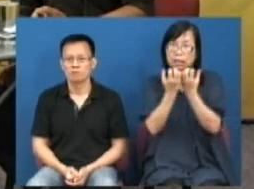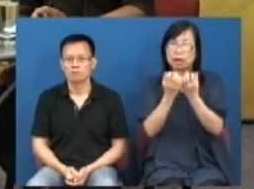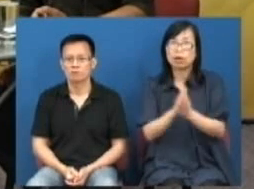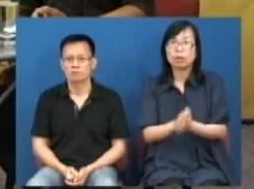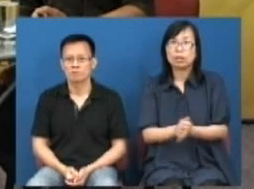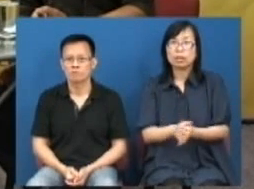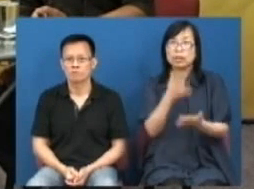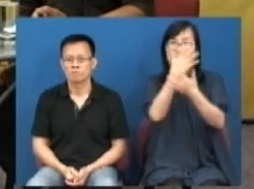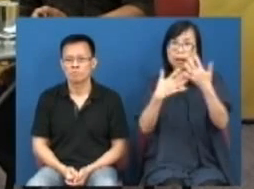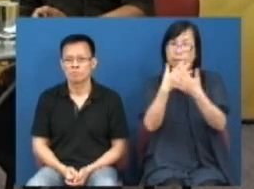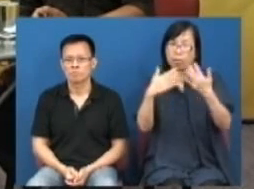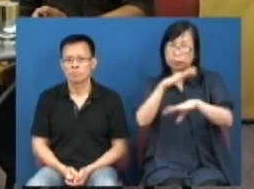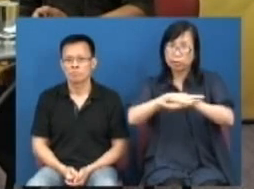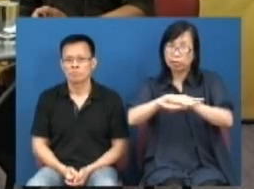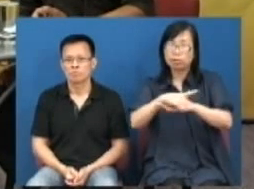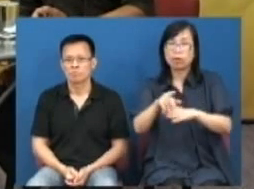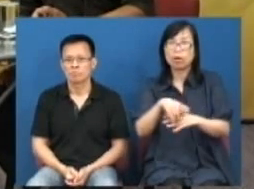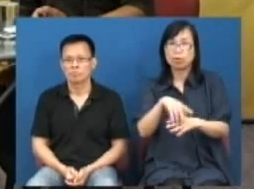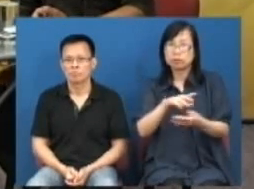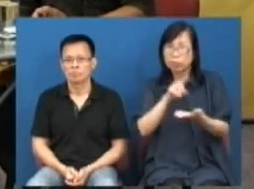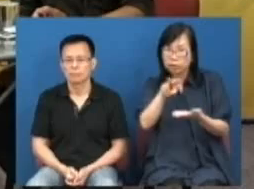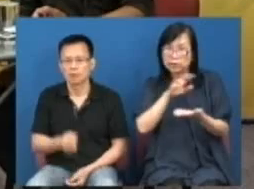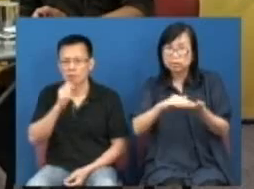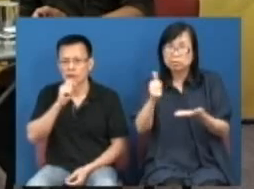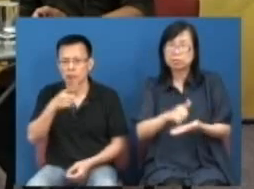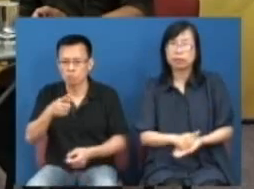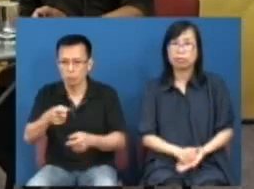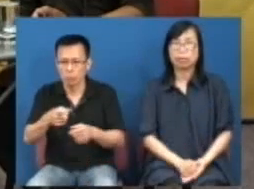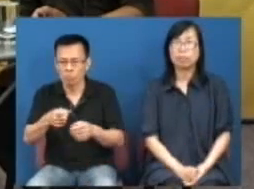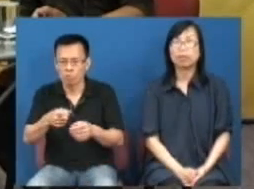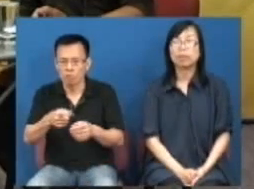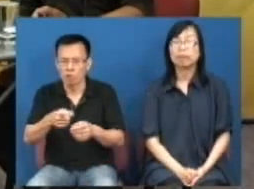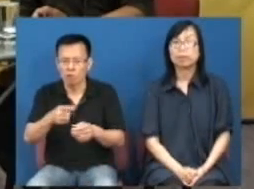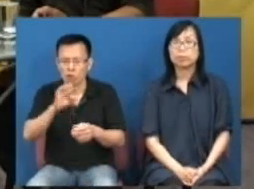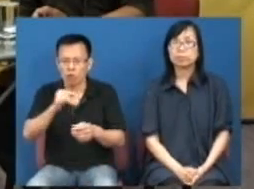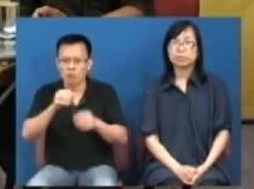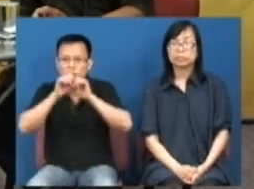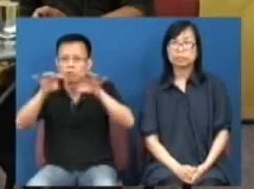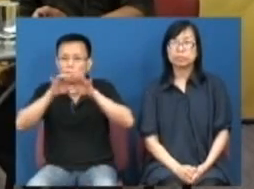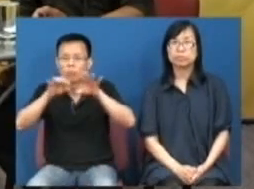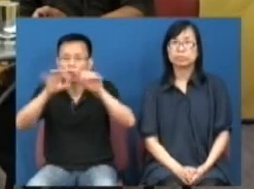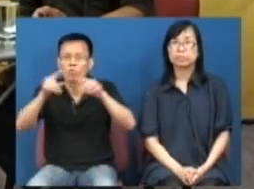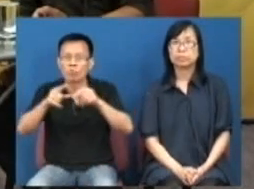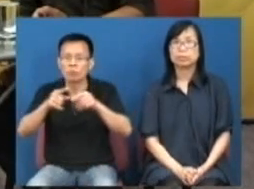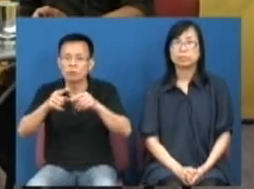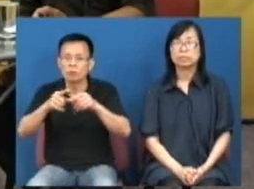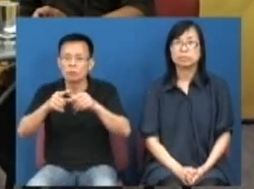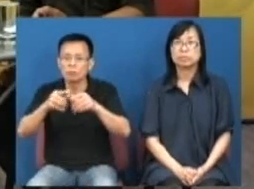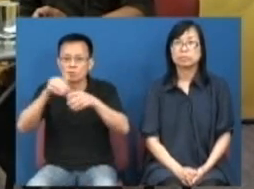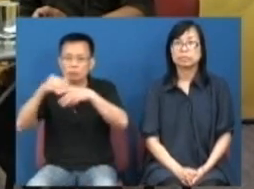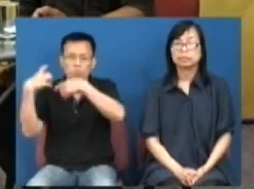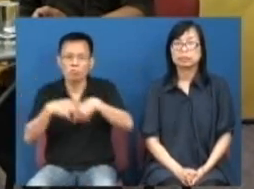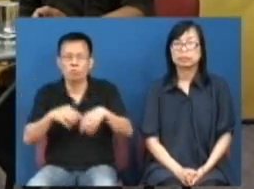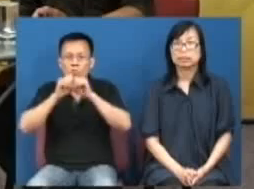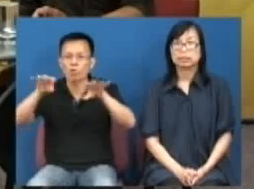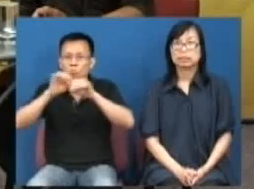網台咯。如果你咁樣咁個邏輯好明顯係嘛？ 咁喎，如果係咁，如果你咁理解到，我哋可以播呢個選舉廣告嘅喎。係 啊。